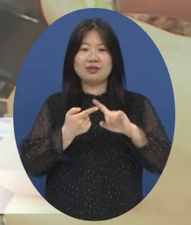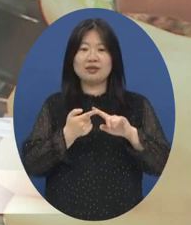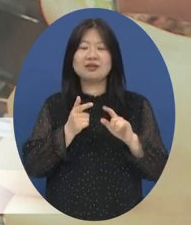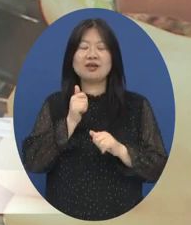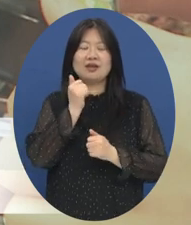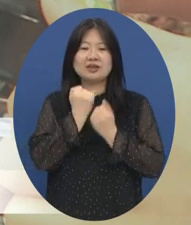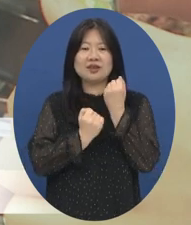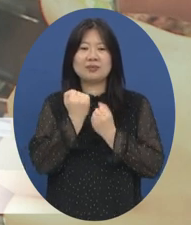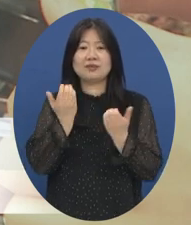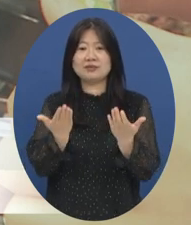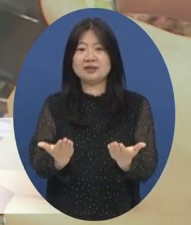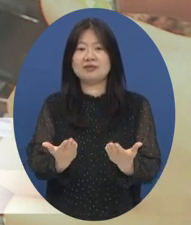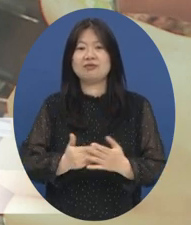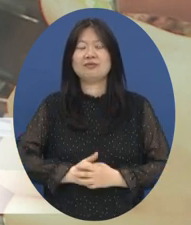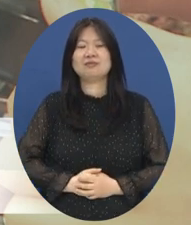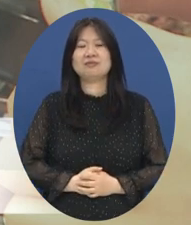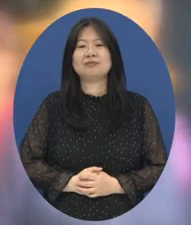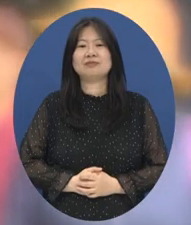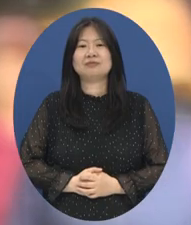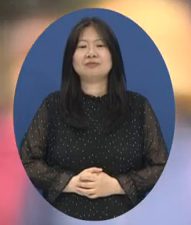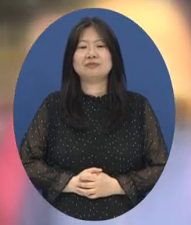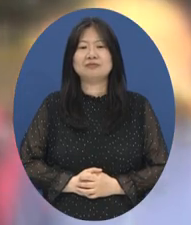리포트로 설명해 드립니다